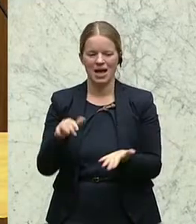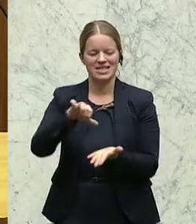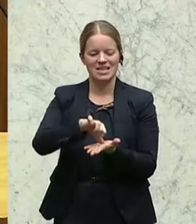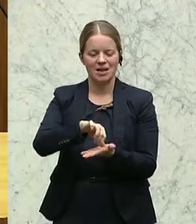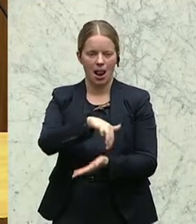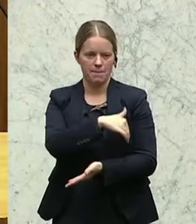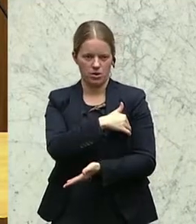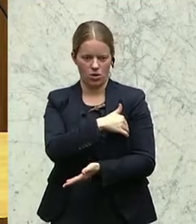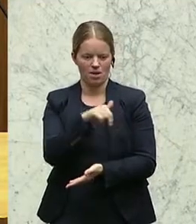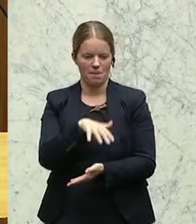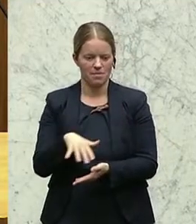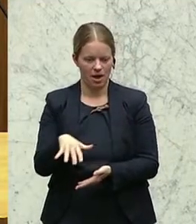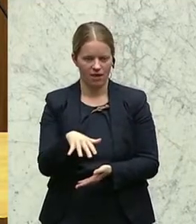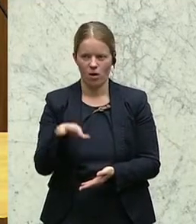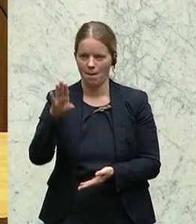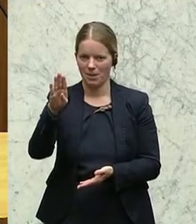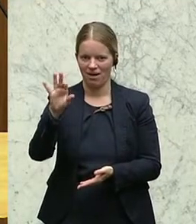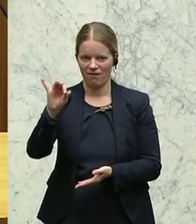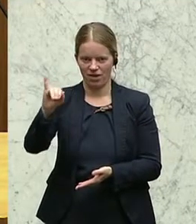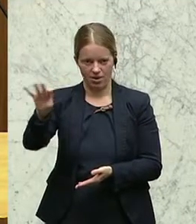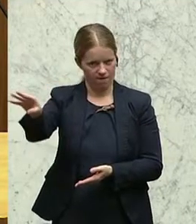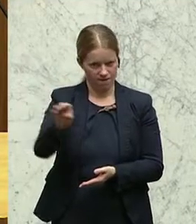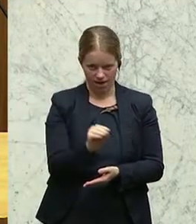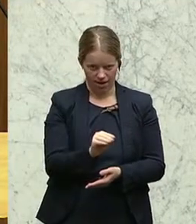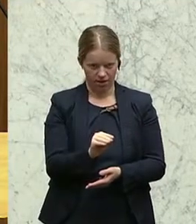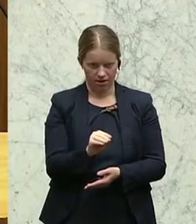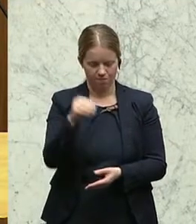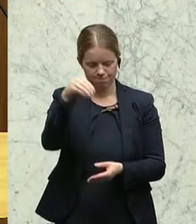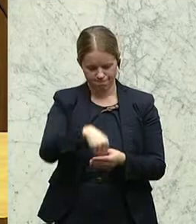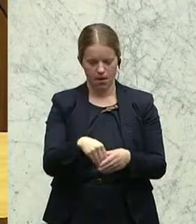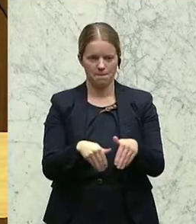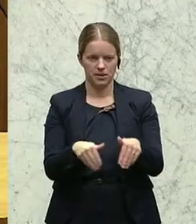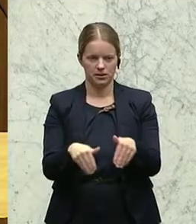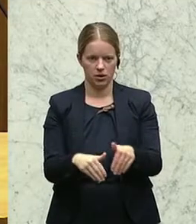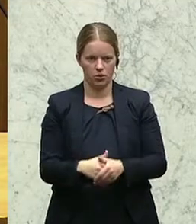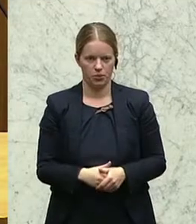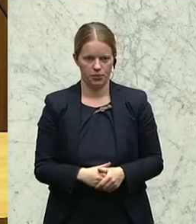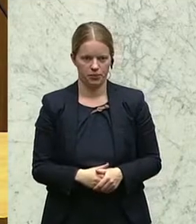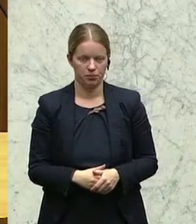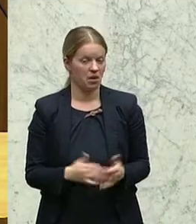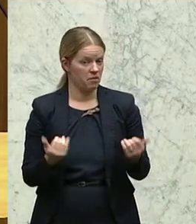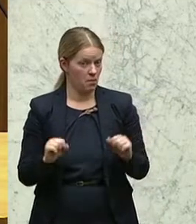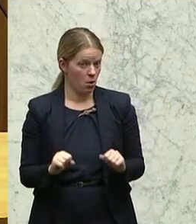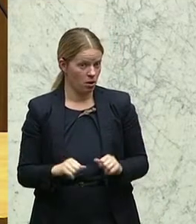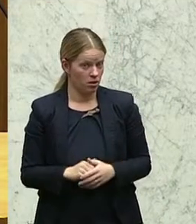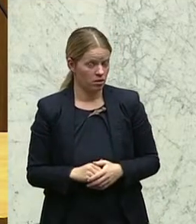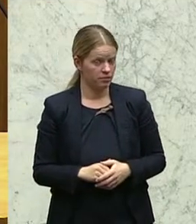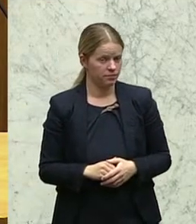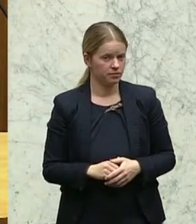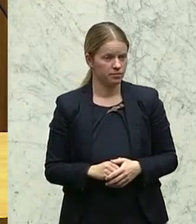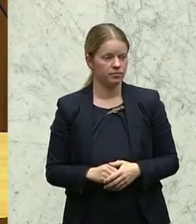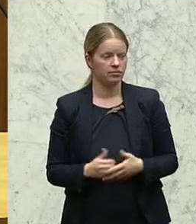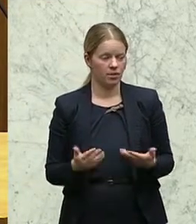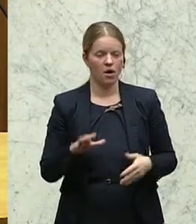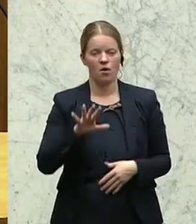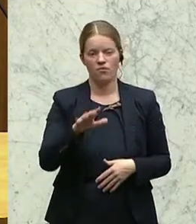Zentralmatura, kommt vom BIFI weg und kommt ins Ministerium. Wie erfolgt es? Es werden